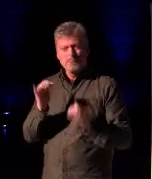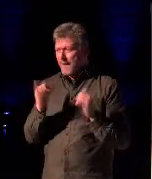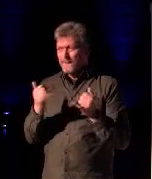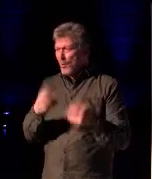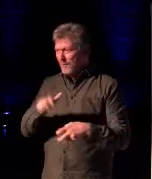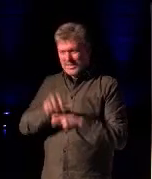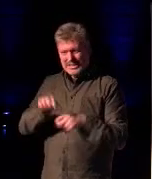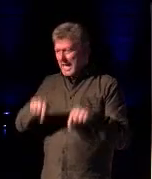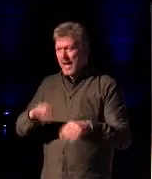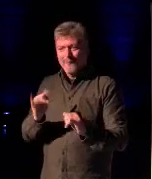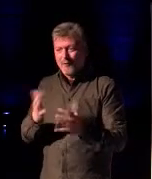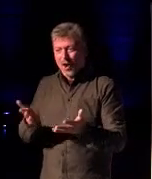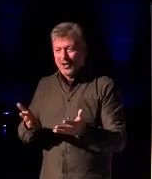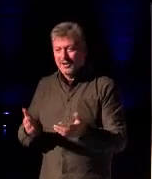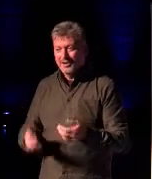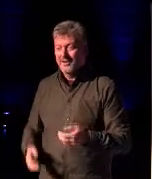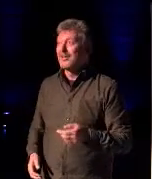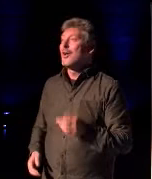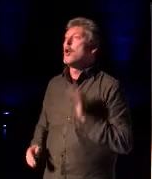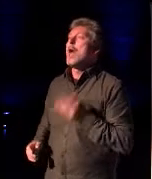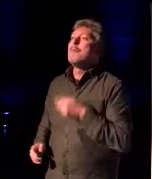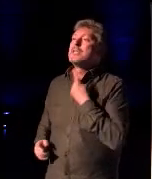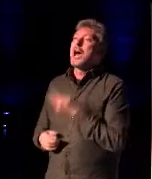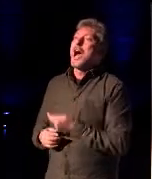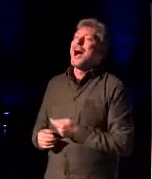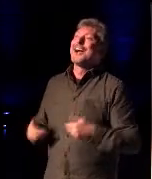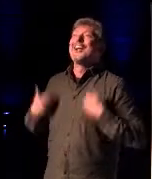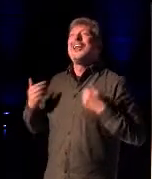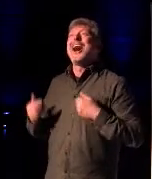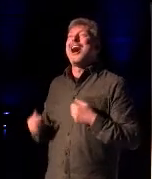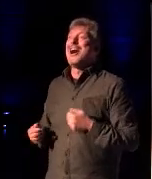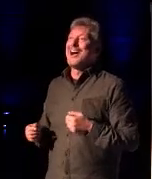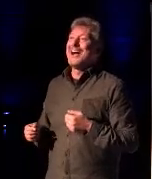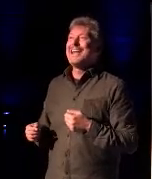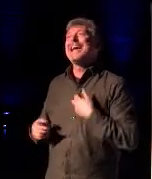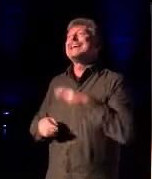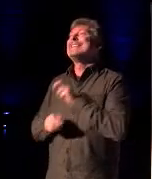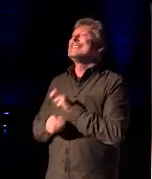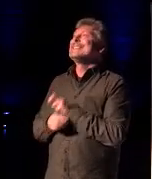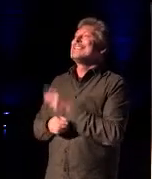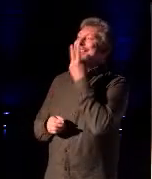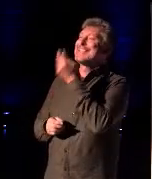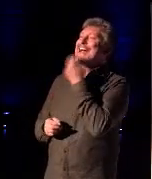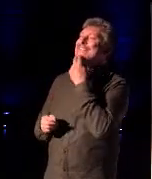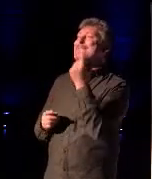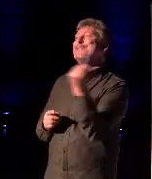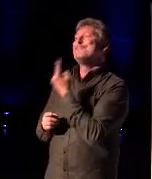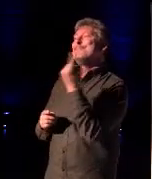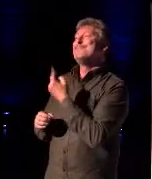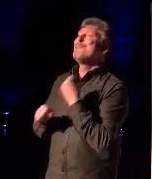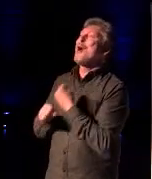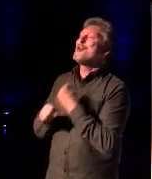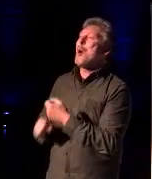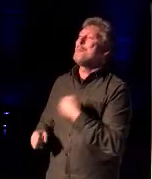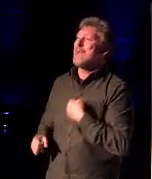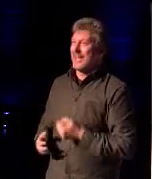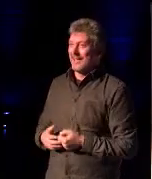hvorfor gjør du det? Og så sa hun ganske glad og like til, jeg sitter her og ser hvem som kom på jobb, jeg.